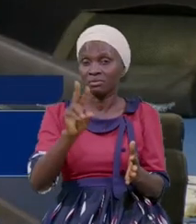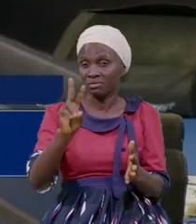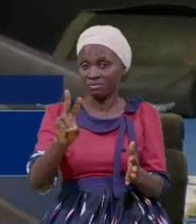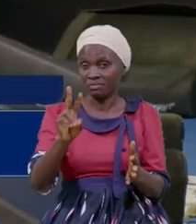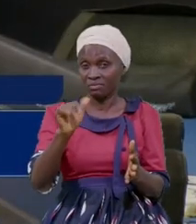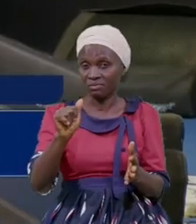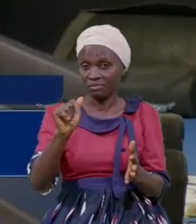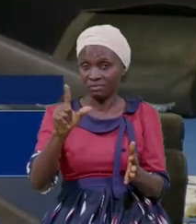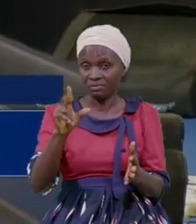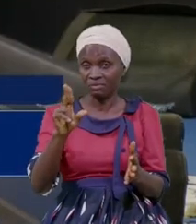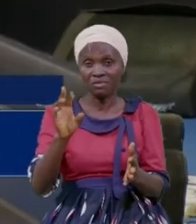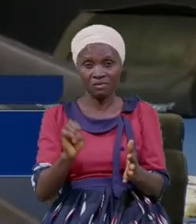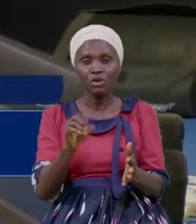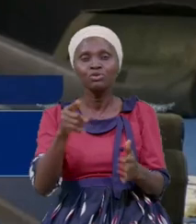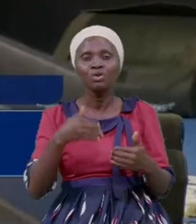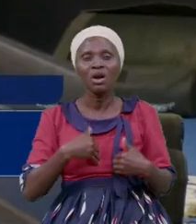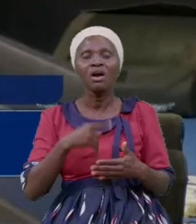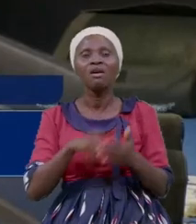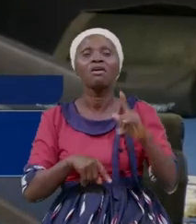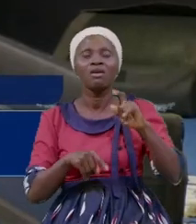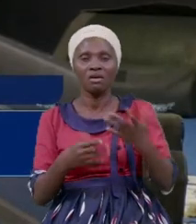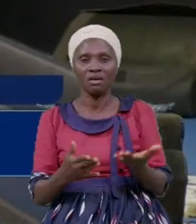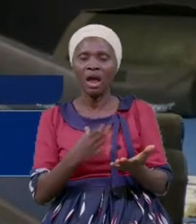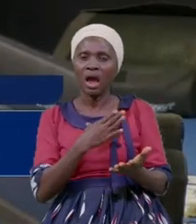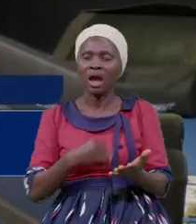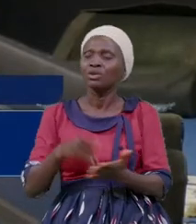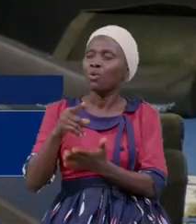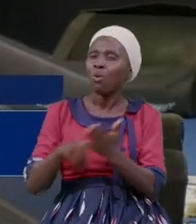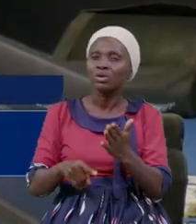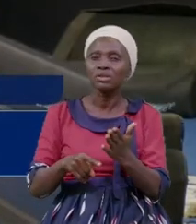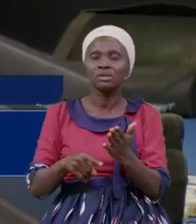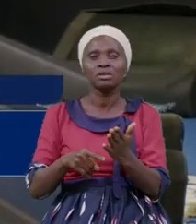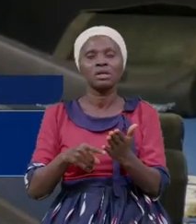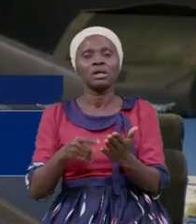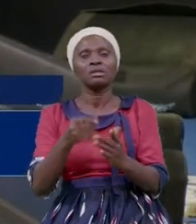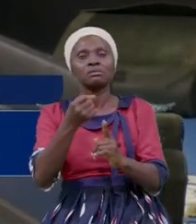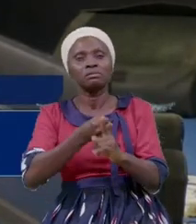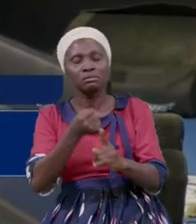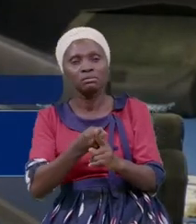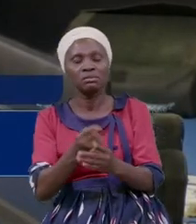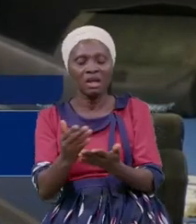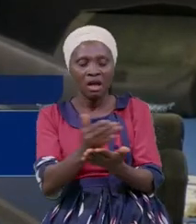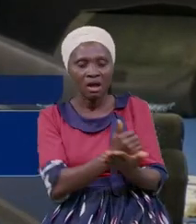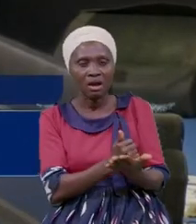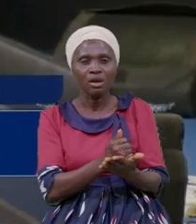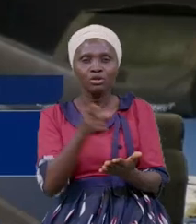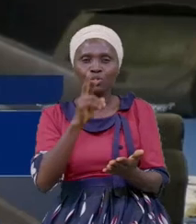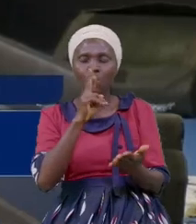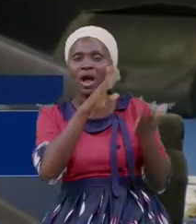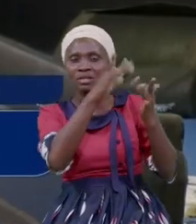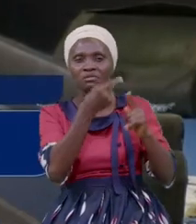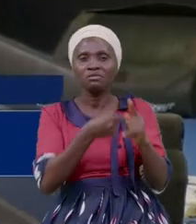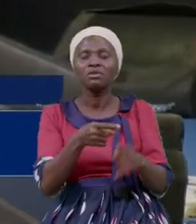as-tu vous demand qu'est-ce que vous espérez vraiment si vous pensez à votre arrière-pl votre vie c'est vrai que vous avez la